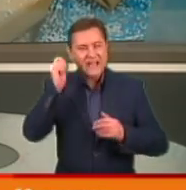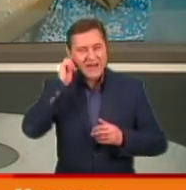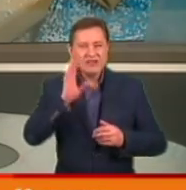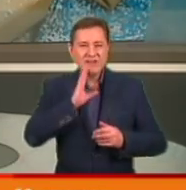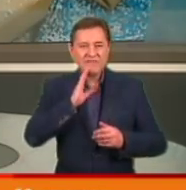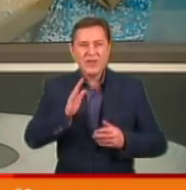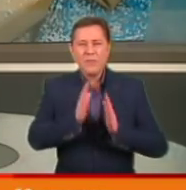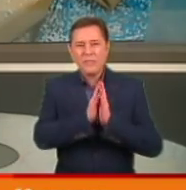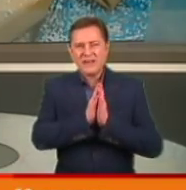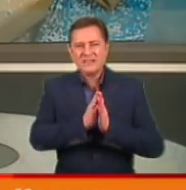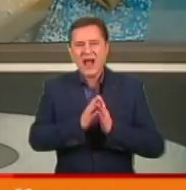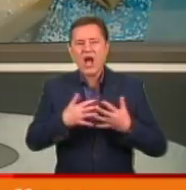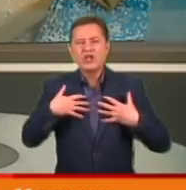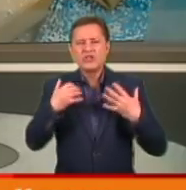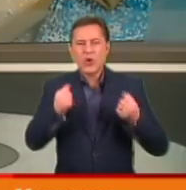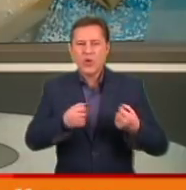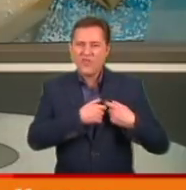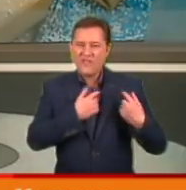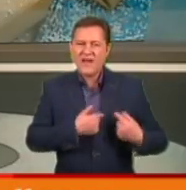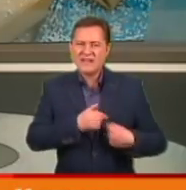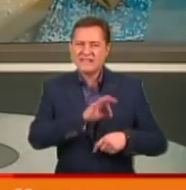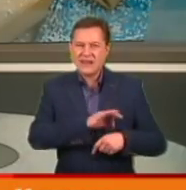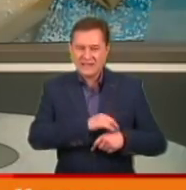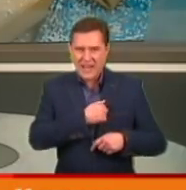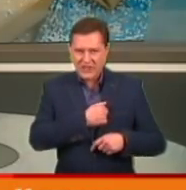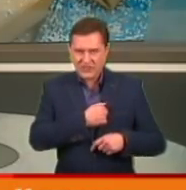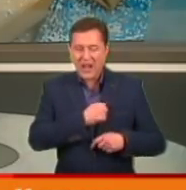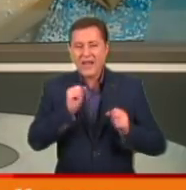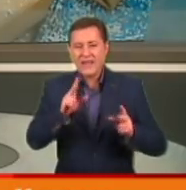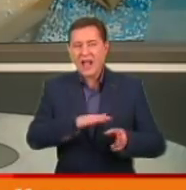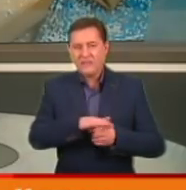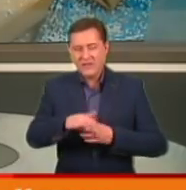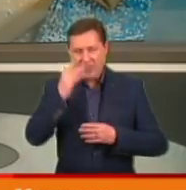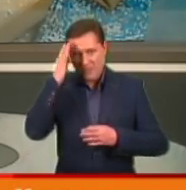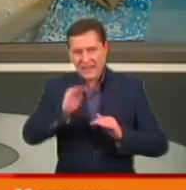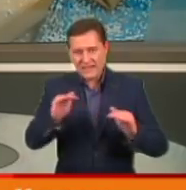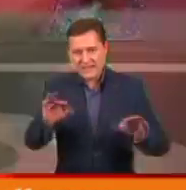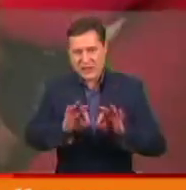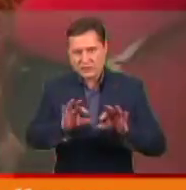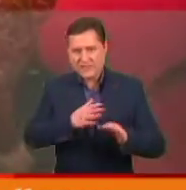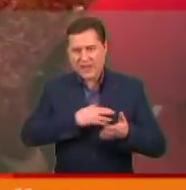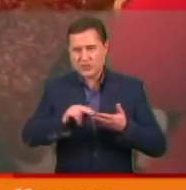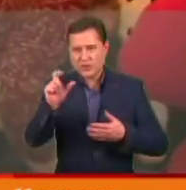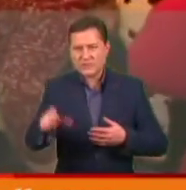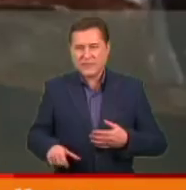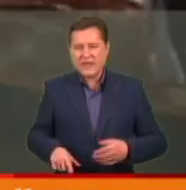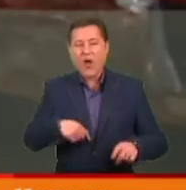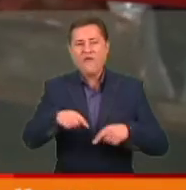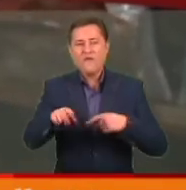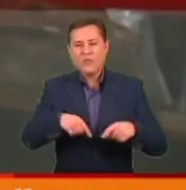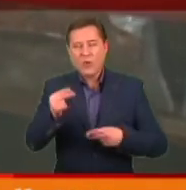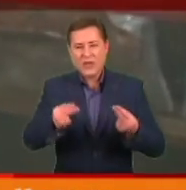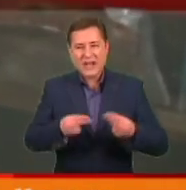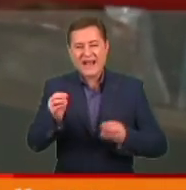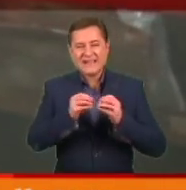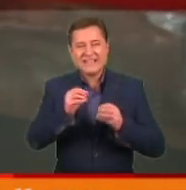попрохала здорового сердечка. Як утілювали мрії дітей – Наталя Кікоть детальніше. Футбол гуляють.